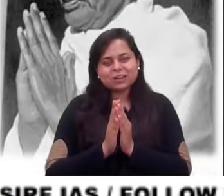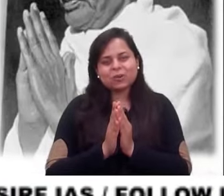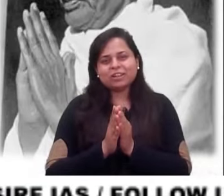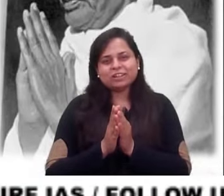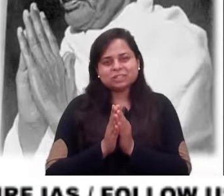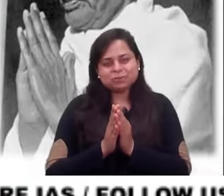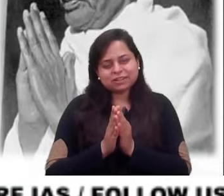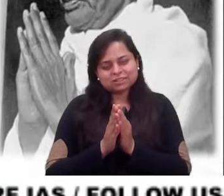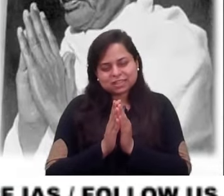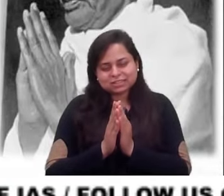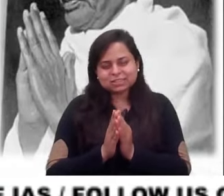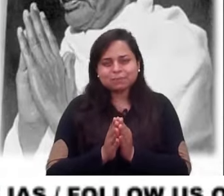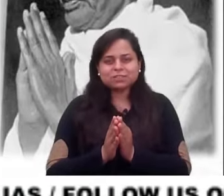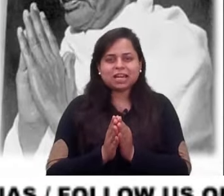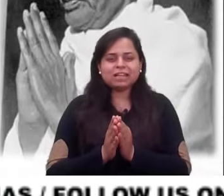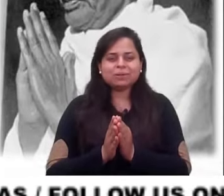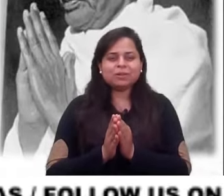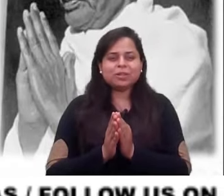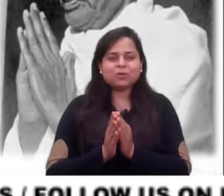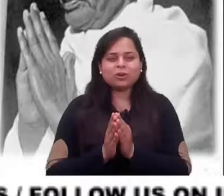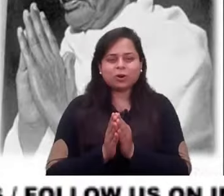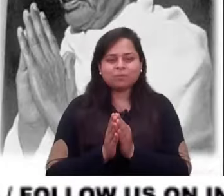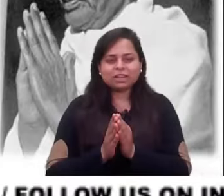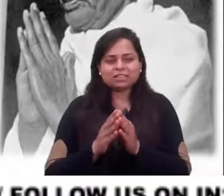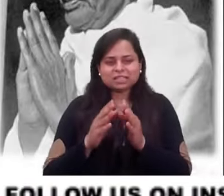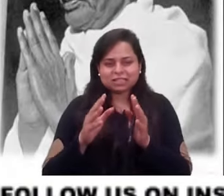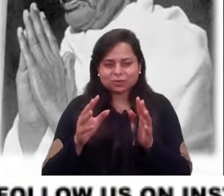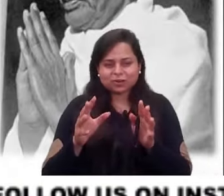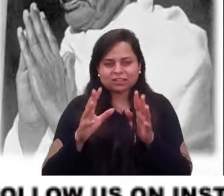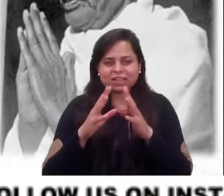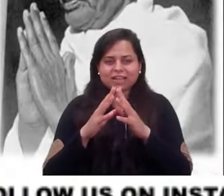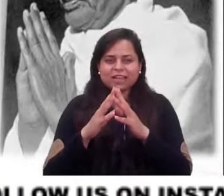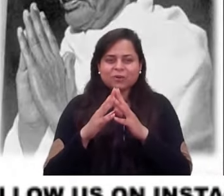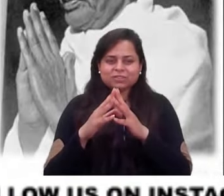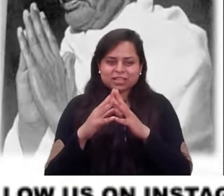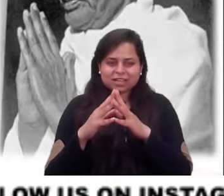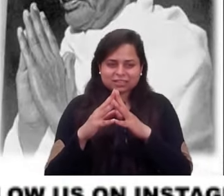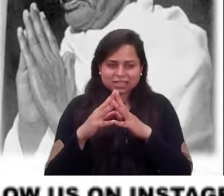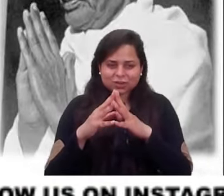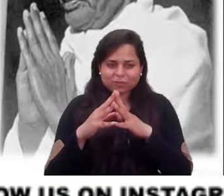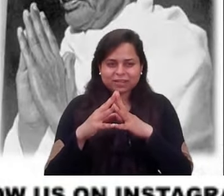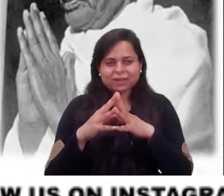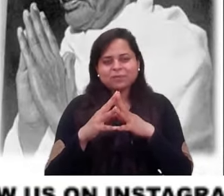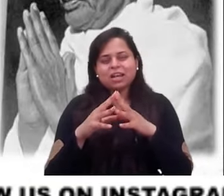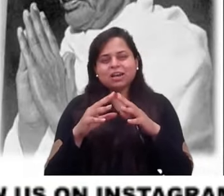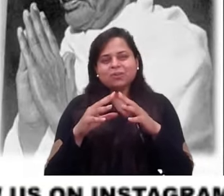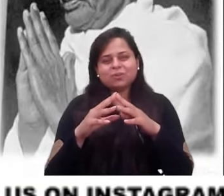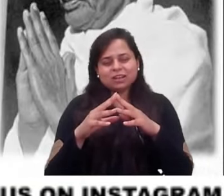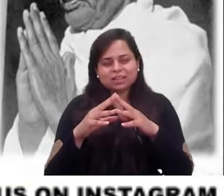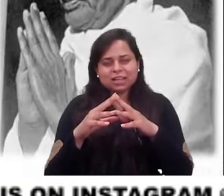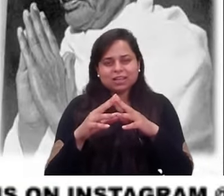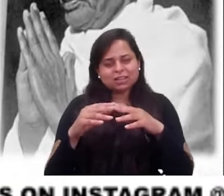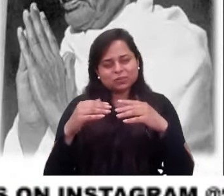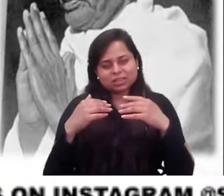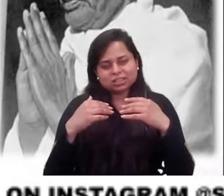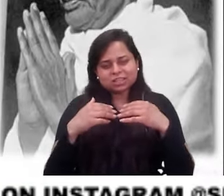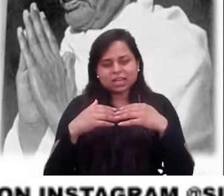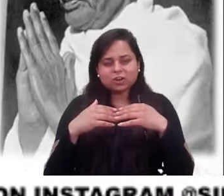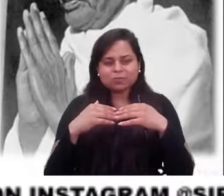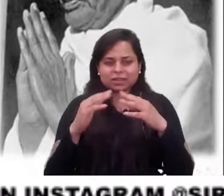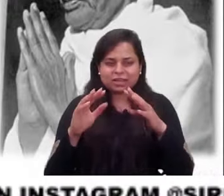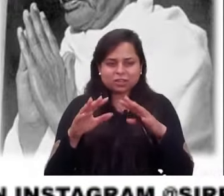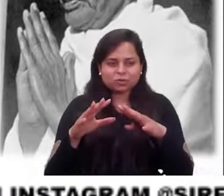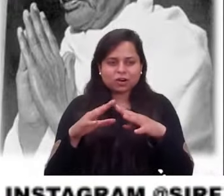नहीं non-hindi स्पीकर्स जब चाहे तब हिंदी कोड करें जैसे उनको लगता है उस तरीके से ऐड करें अगर आपको लगता है कि